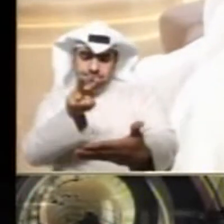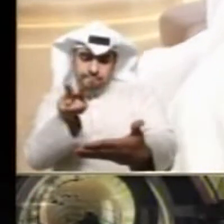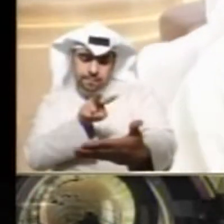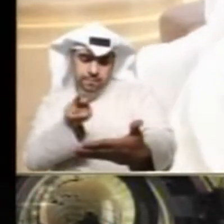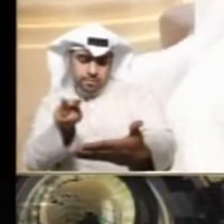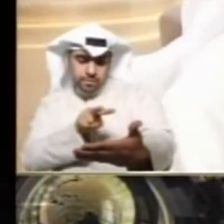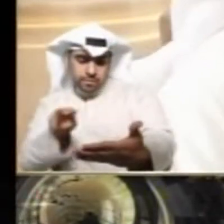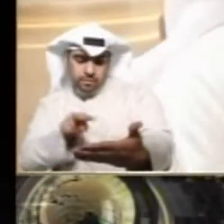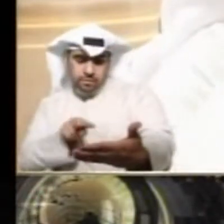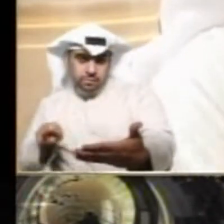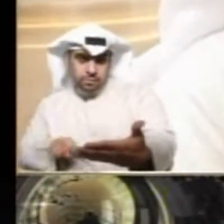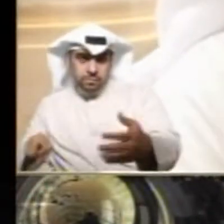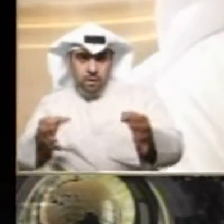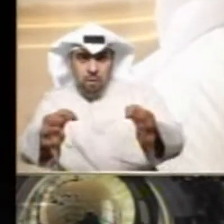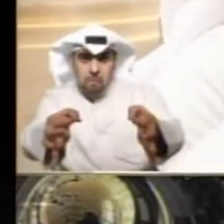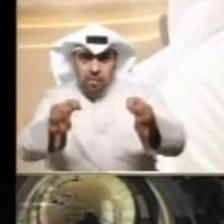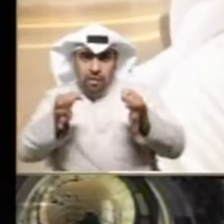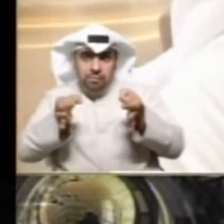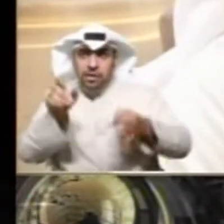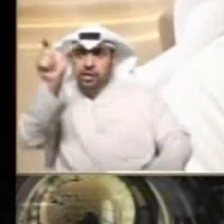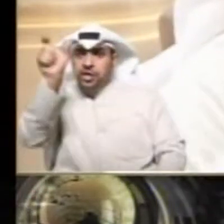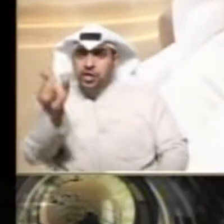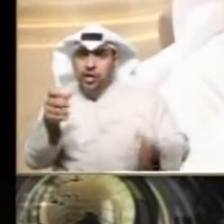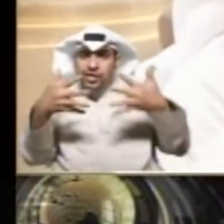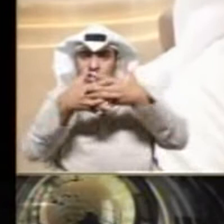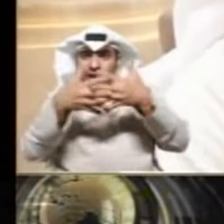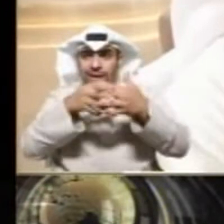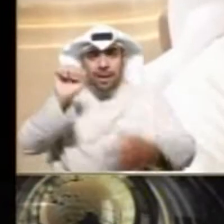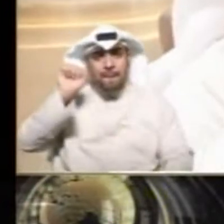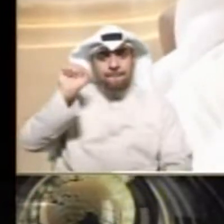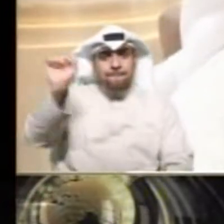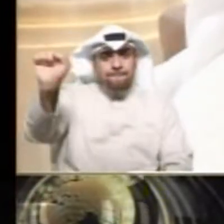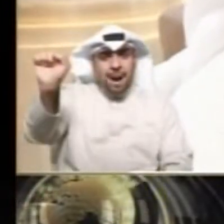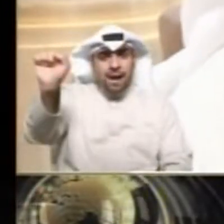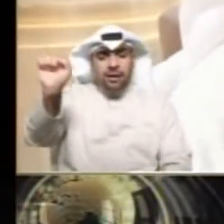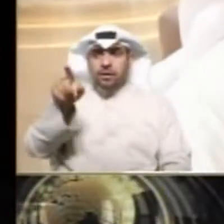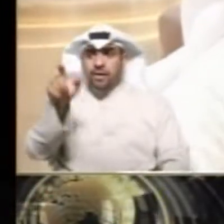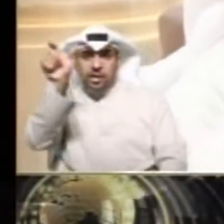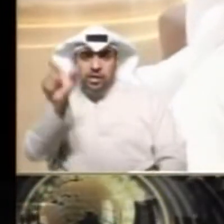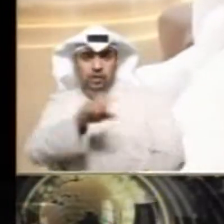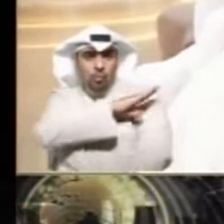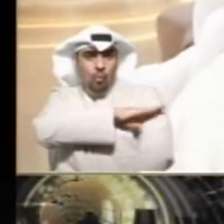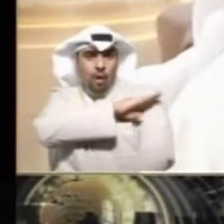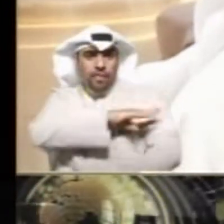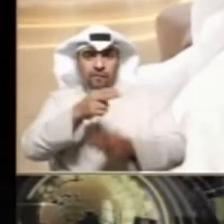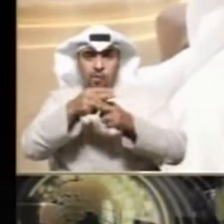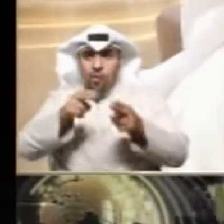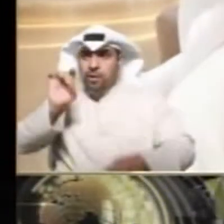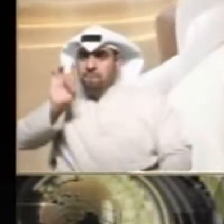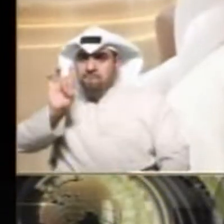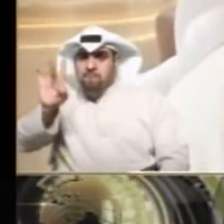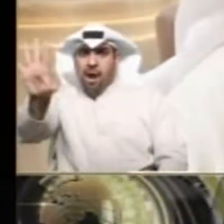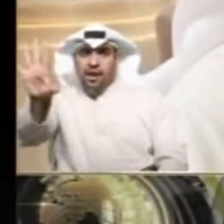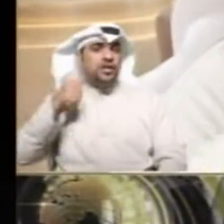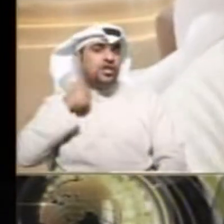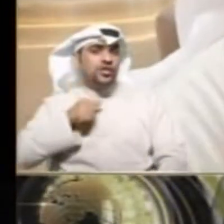العمل إحالة الشخص للإعفاء عن أو الاستغناء عنه أو عدم تجديده إلا